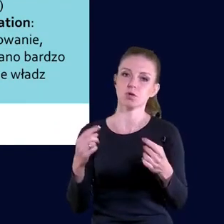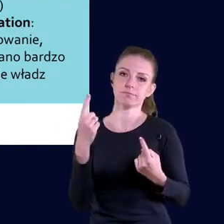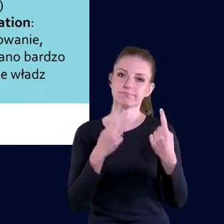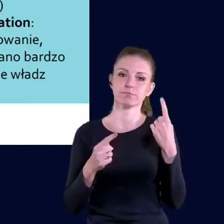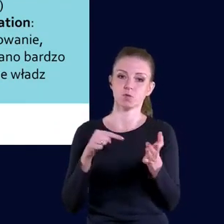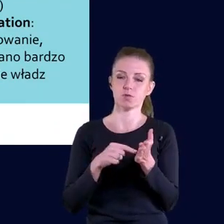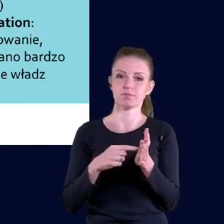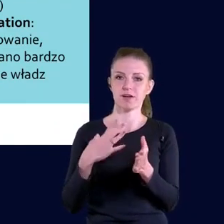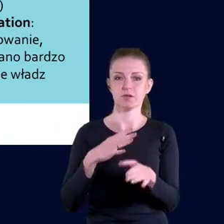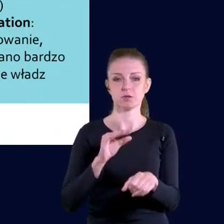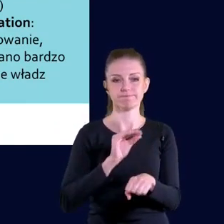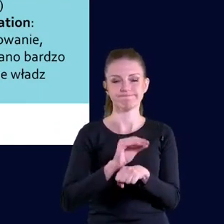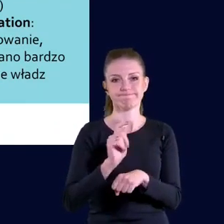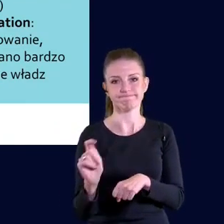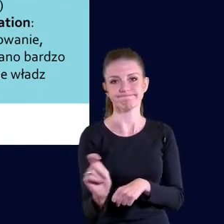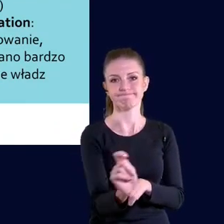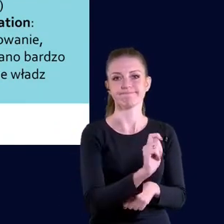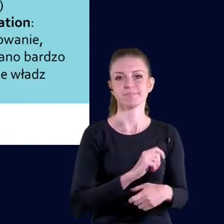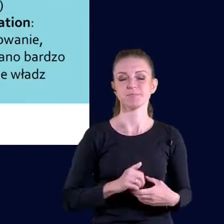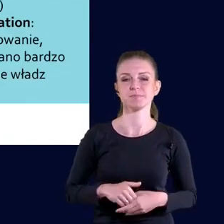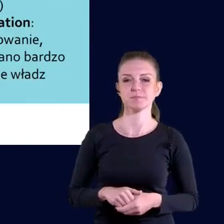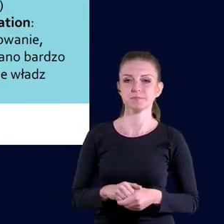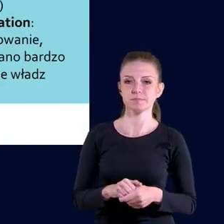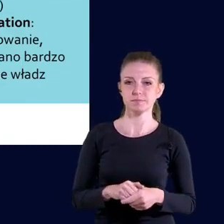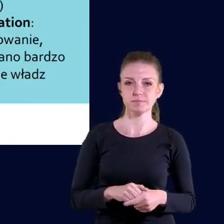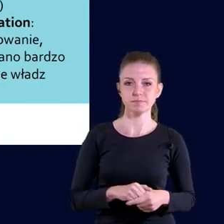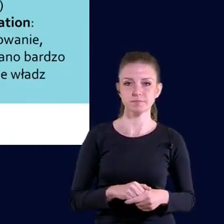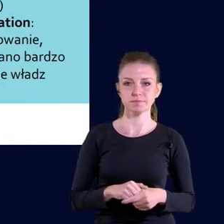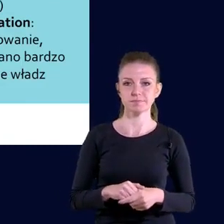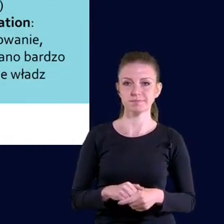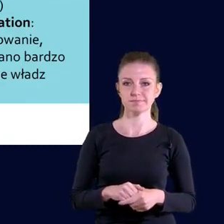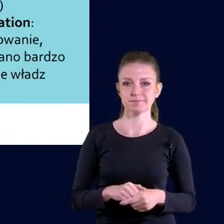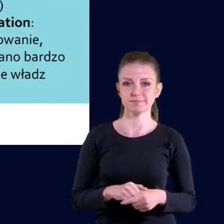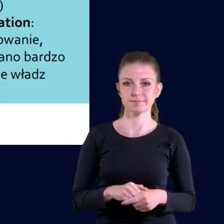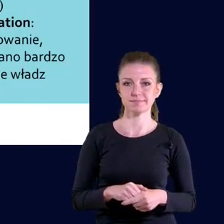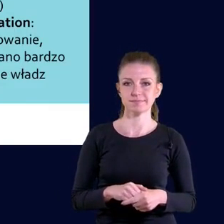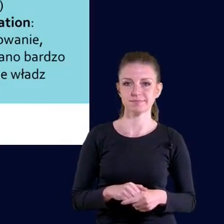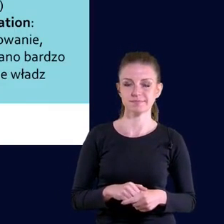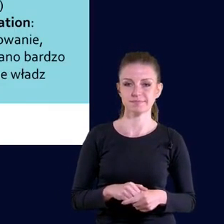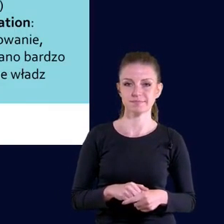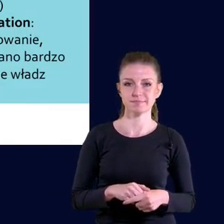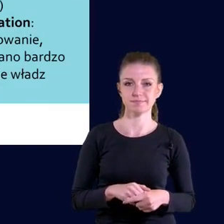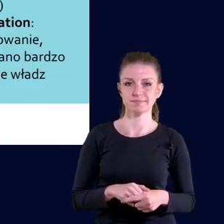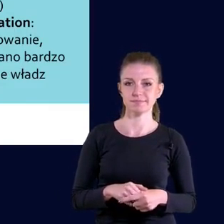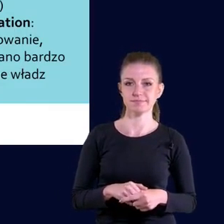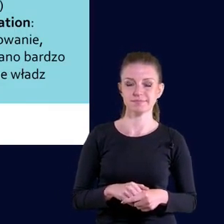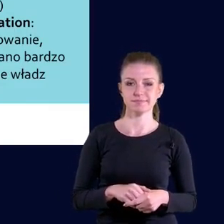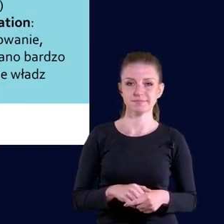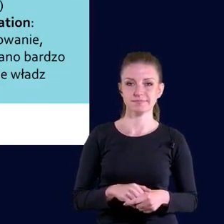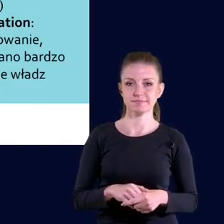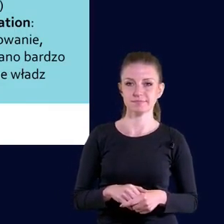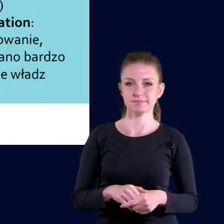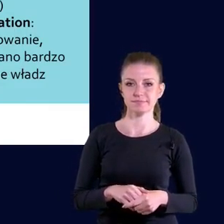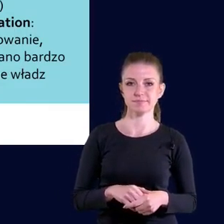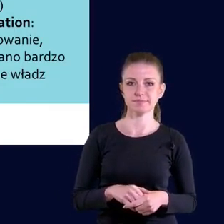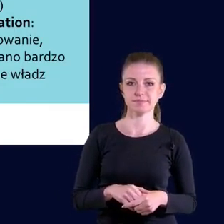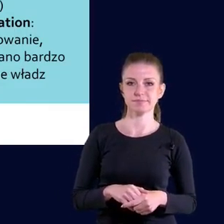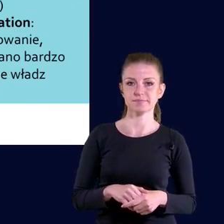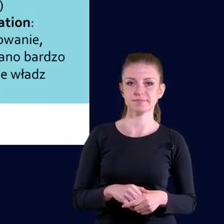edukacji działki Obywatelskiej respondentów ankiety Odpowiedzieli że te dwa obszary